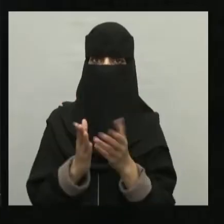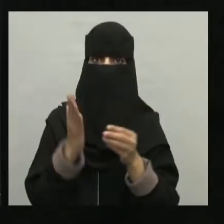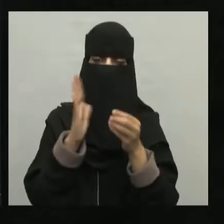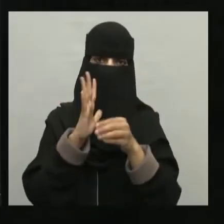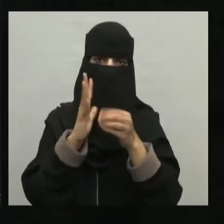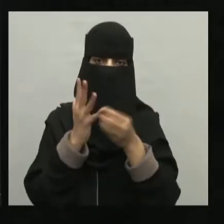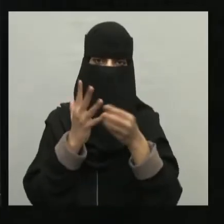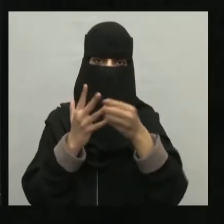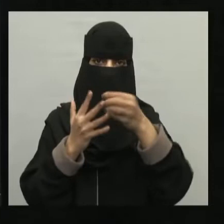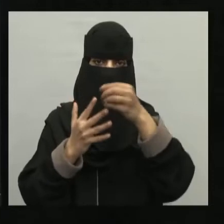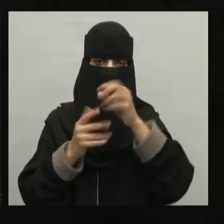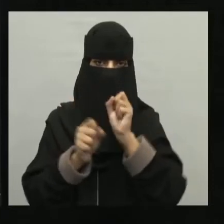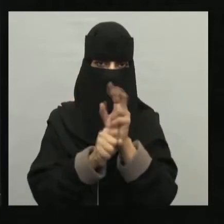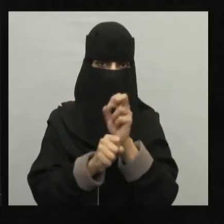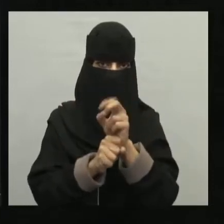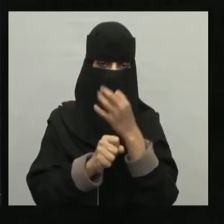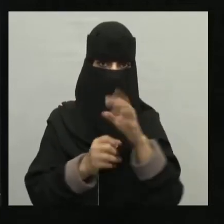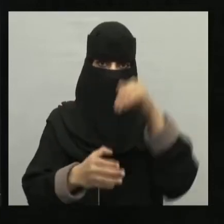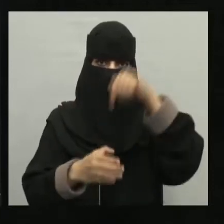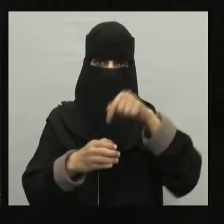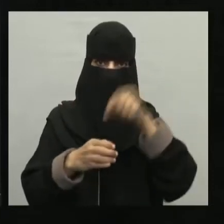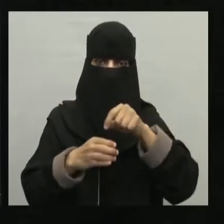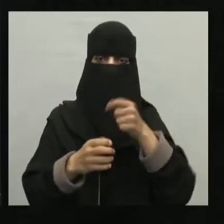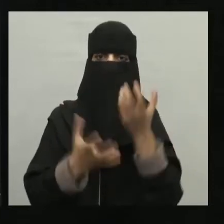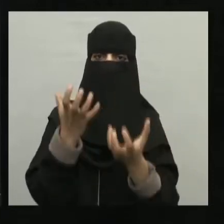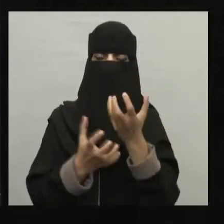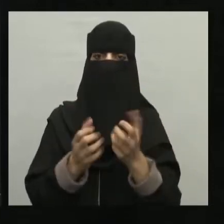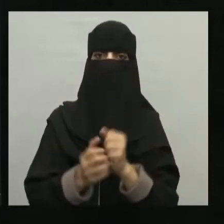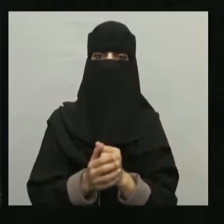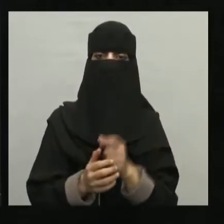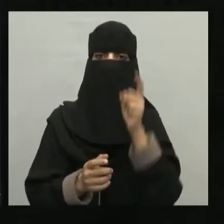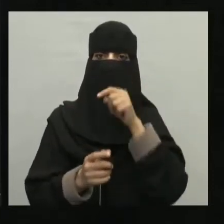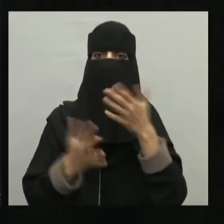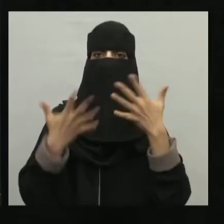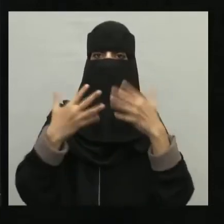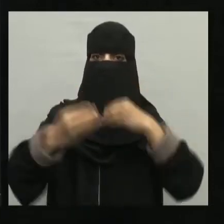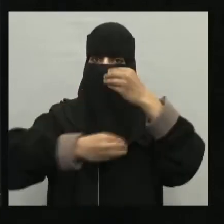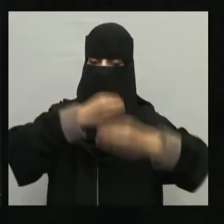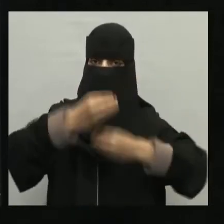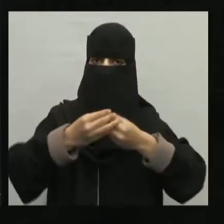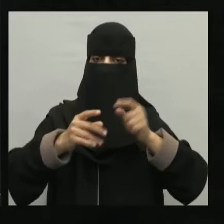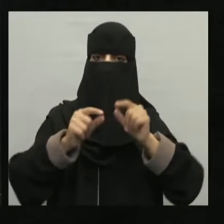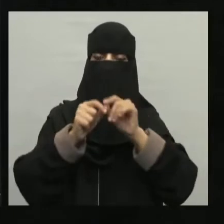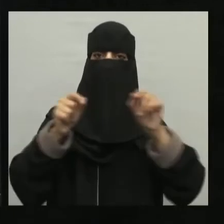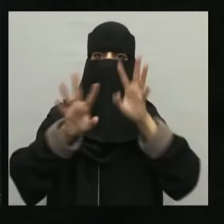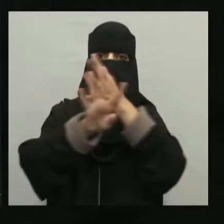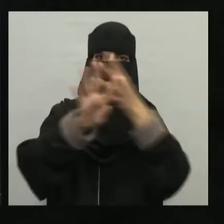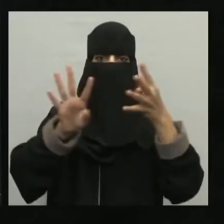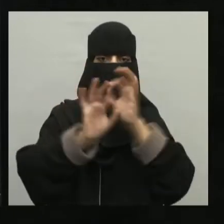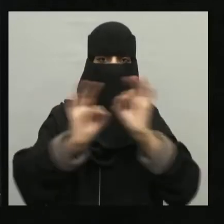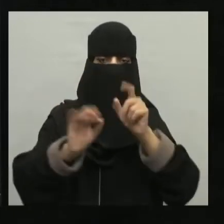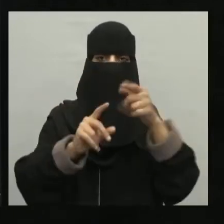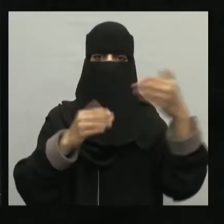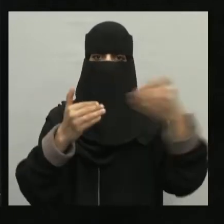سبل الوقاية الصحية للمطابخ. أولاً يجب علينا التهوية الجيدة، وجود السلك على النافذة حتى